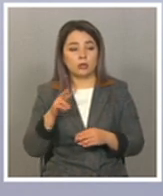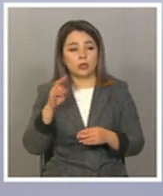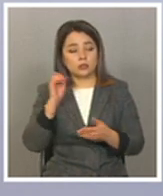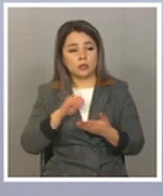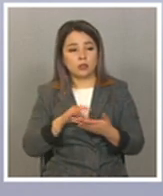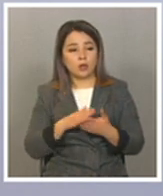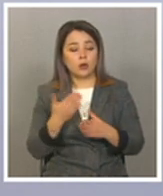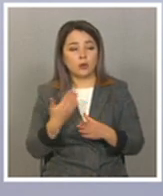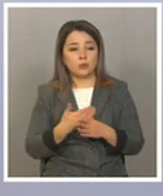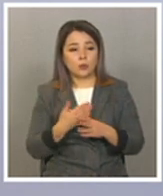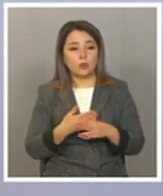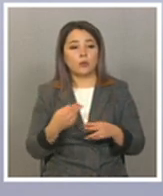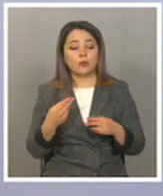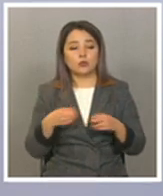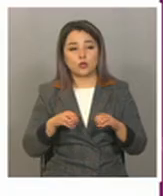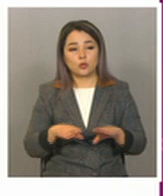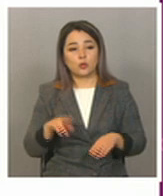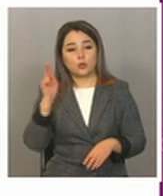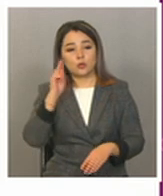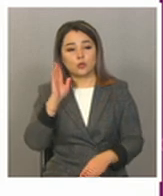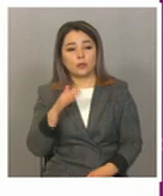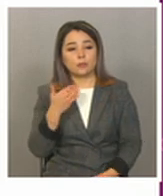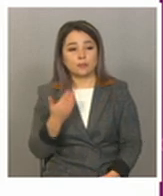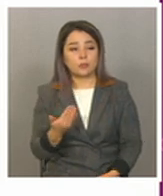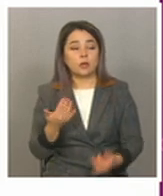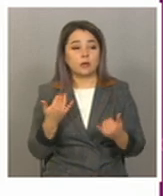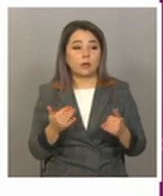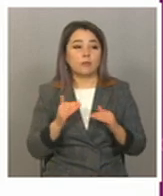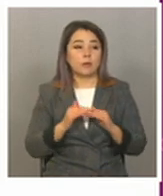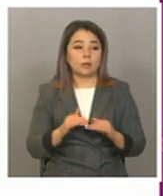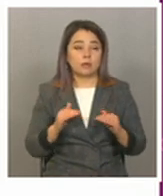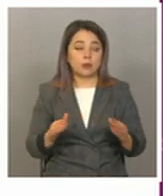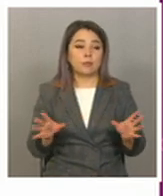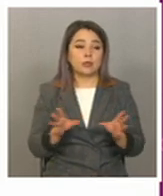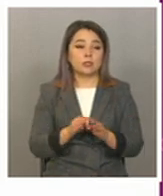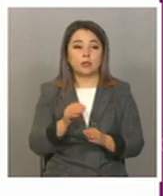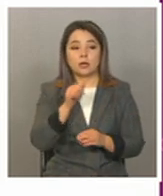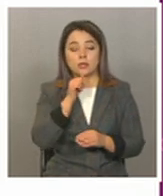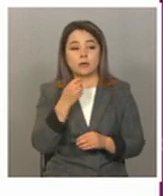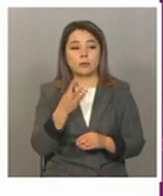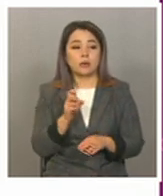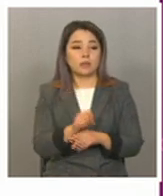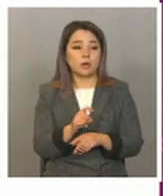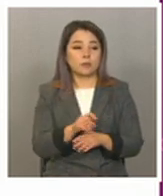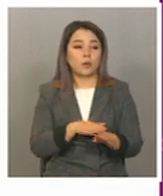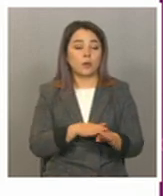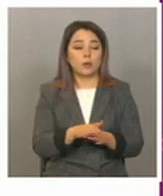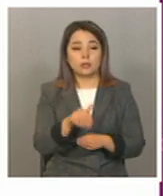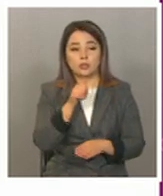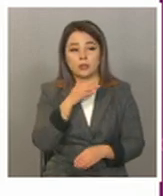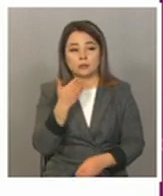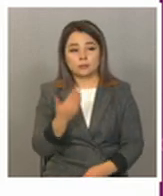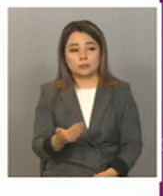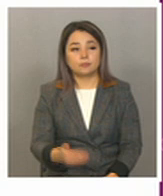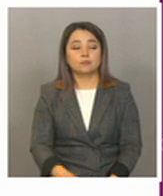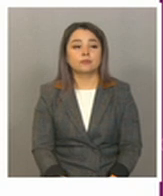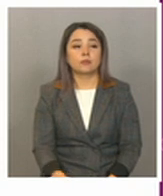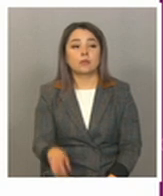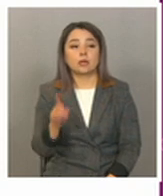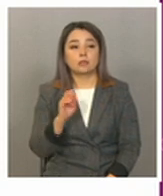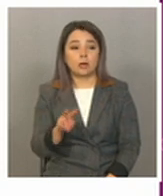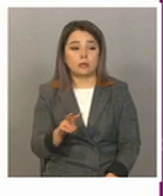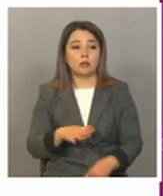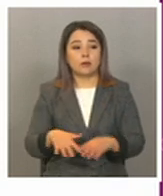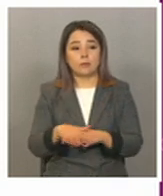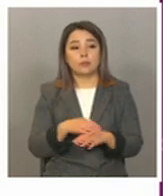көмегімен шешуді үйренесіз. Ал балалар, бірге отырып бірнеше тапсырма орындайық. Залдағы